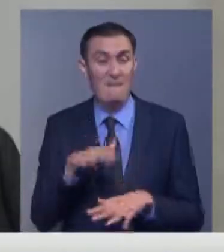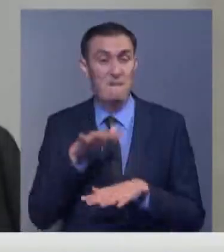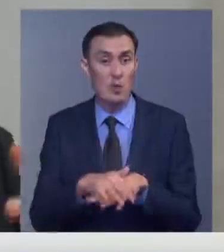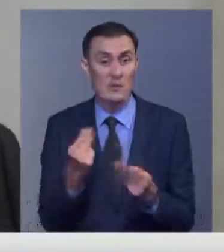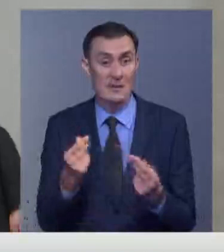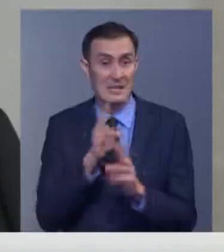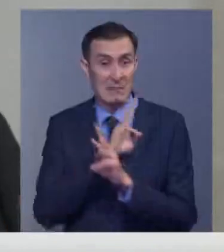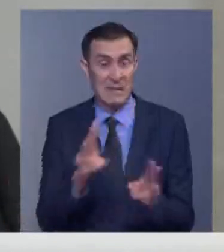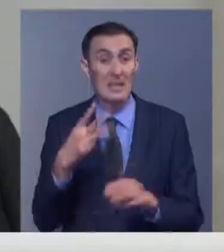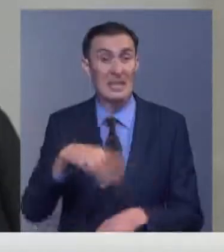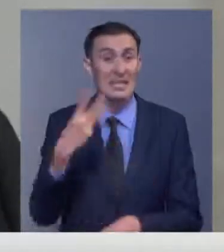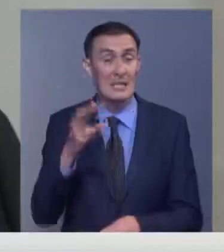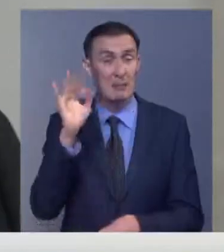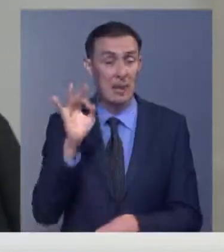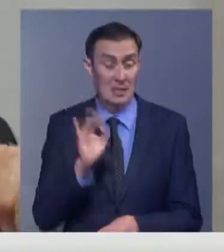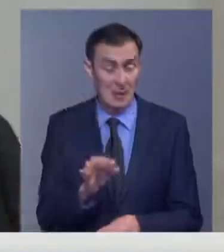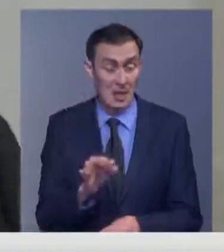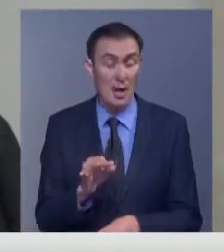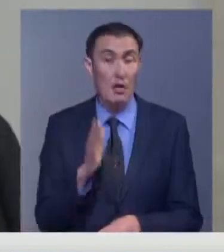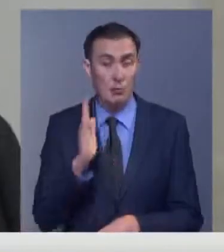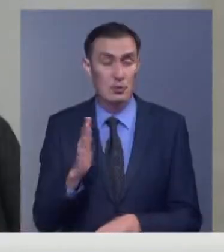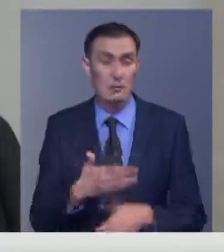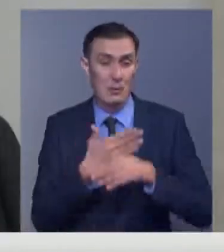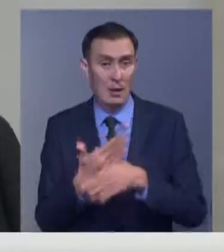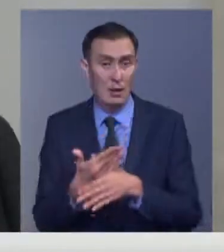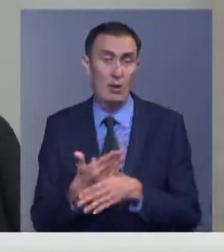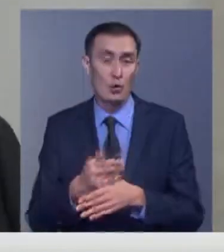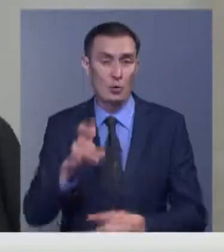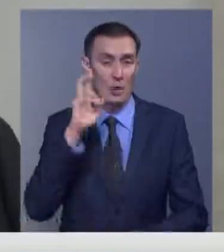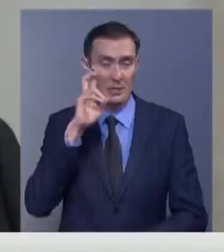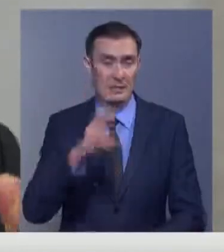зарплаты, 33% выплачивает